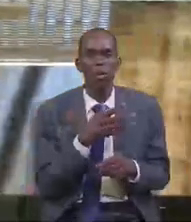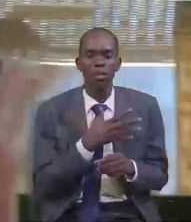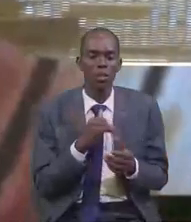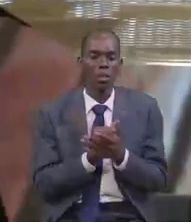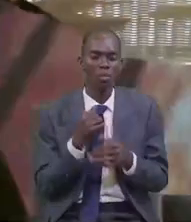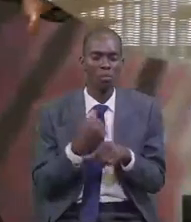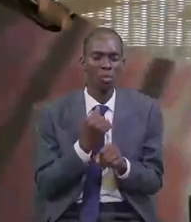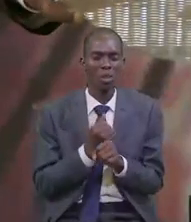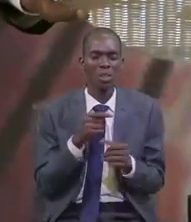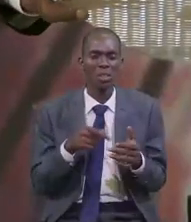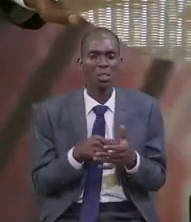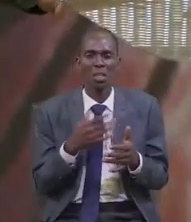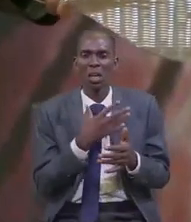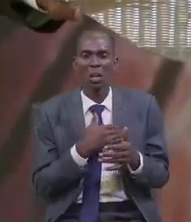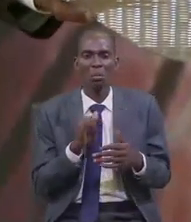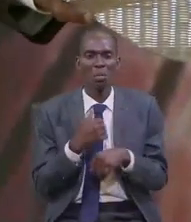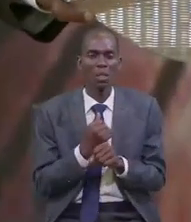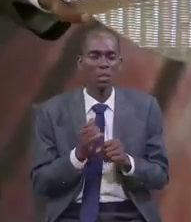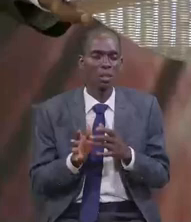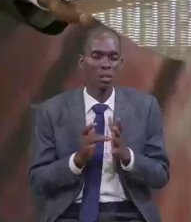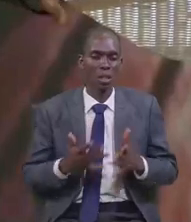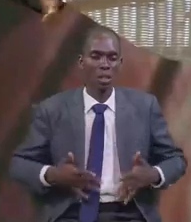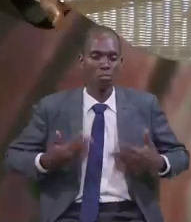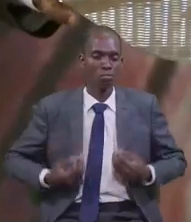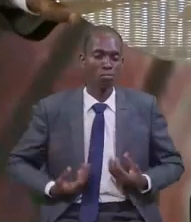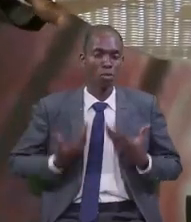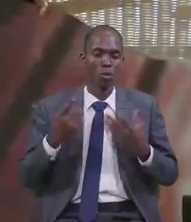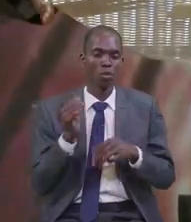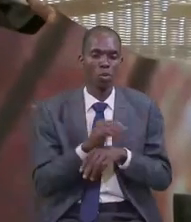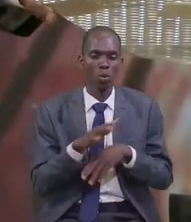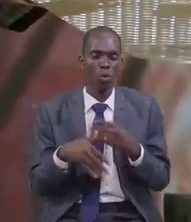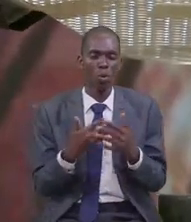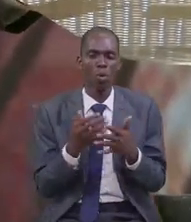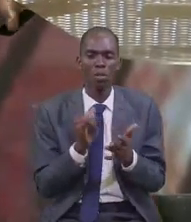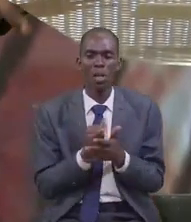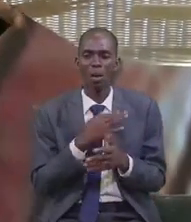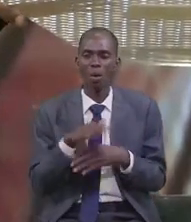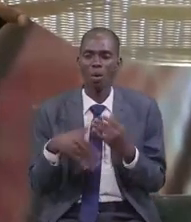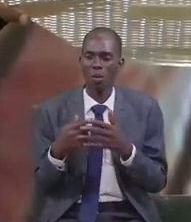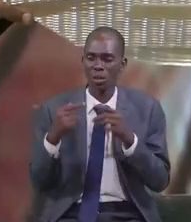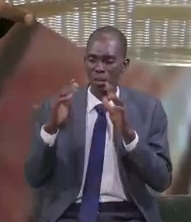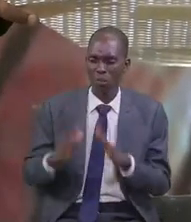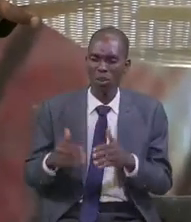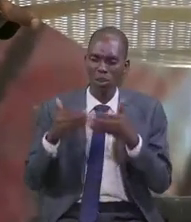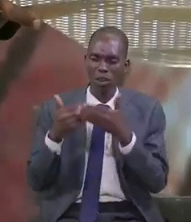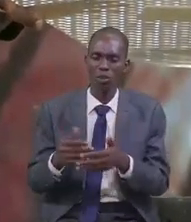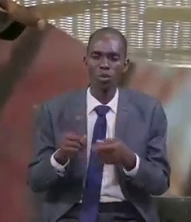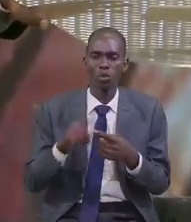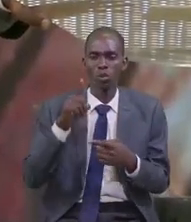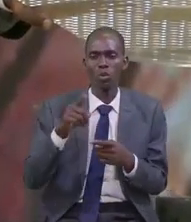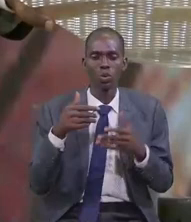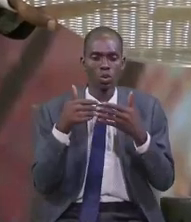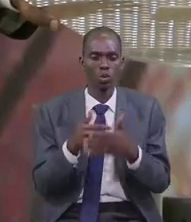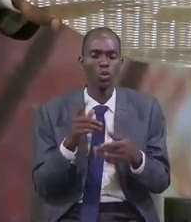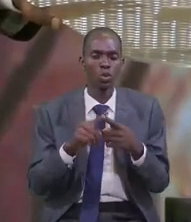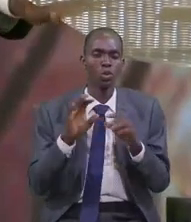qui sont contre la vie du croyant, il faut les vaincre d'abord. Et les Philistins autour de toi, autour de ta famille, les gens que tu